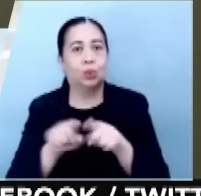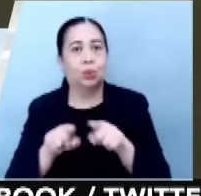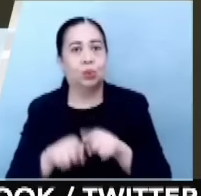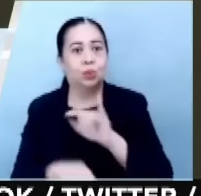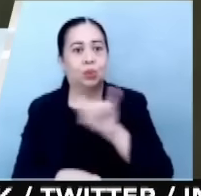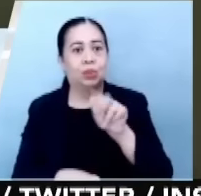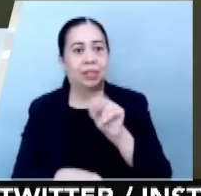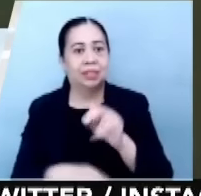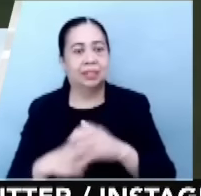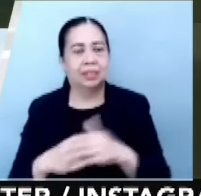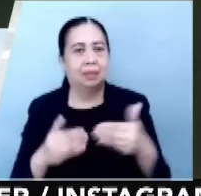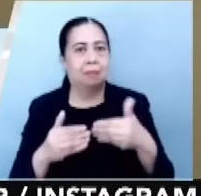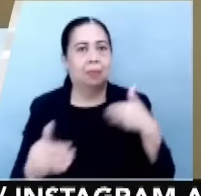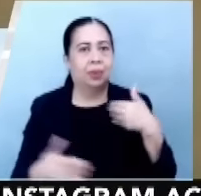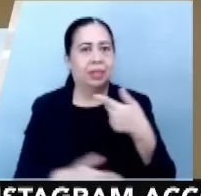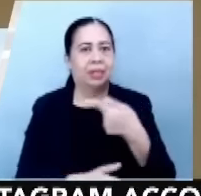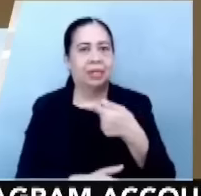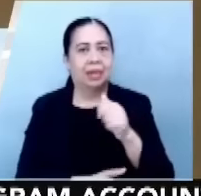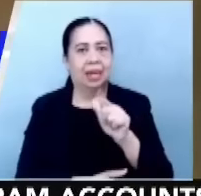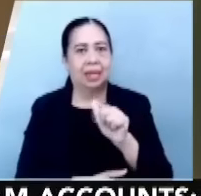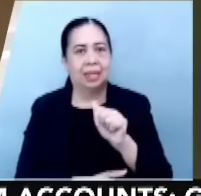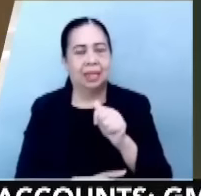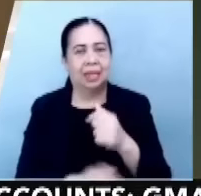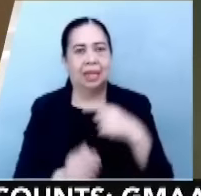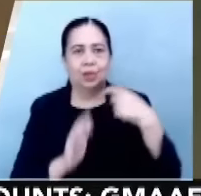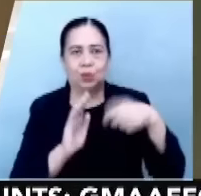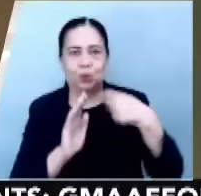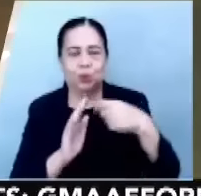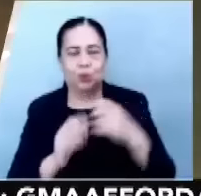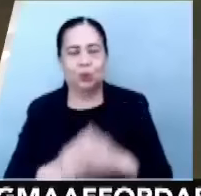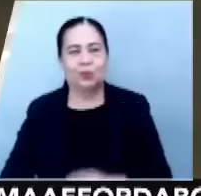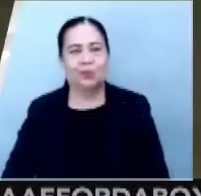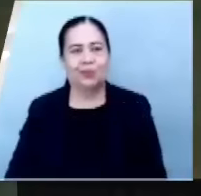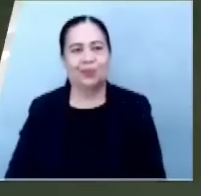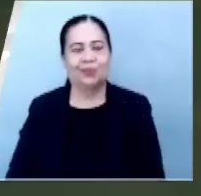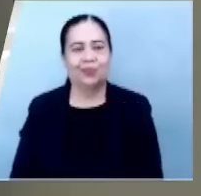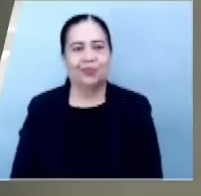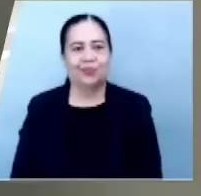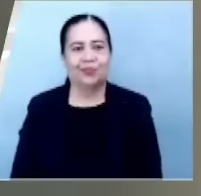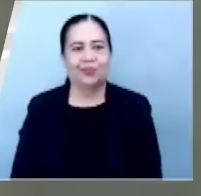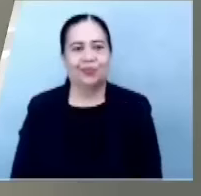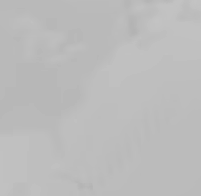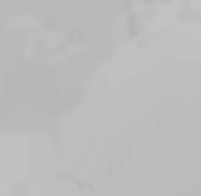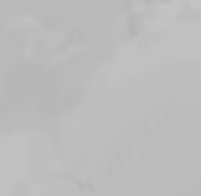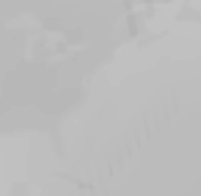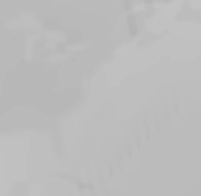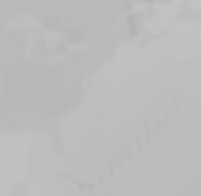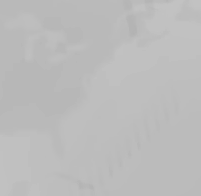pre-gala shoot. Nelson Canlas updated sa Showbiz Happenings.